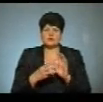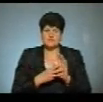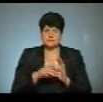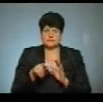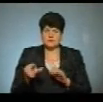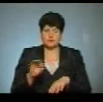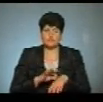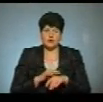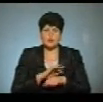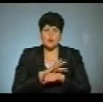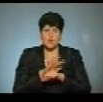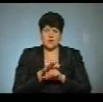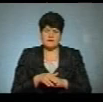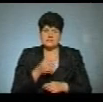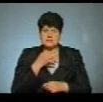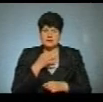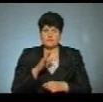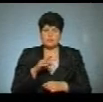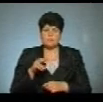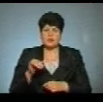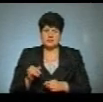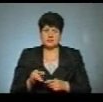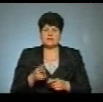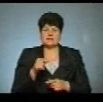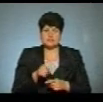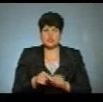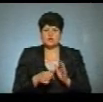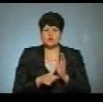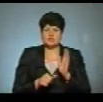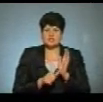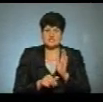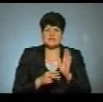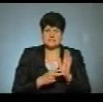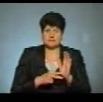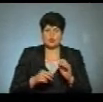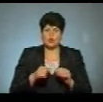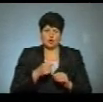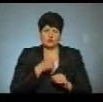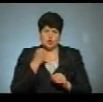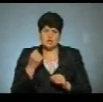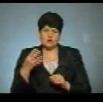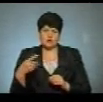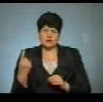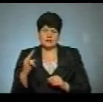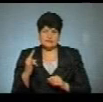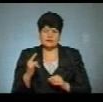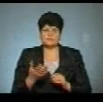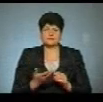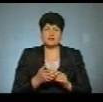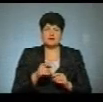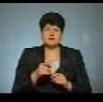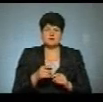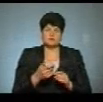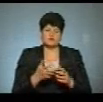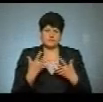на коронавірус, розповів Володимир Паничев. Із хворих 667 – дорослих та 41 дитина. 76 жителів Тернопільщини